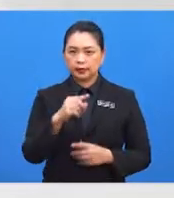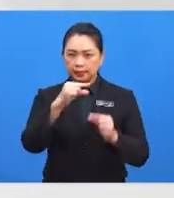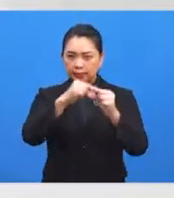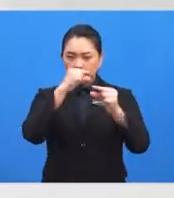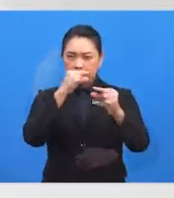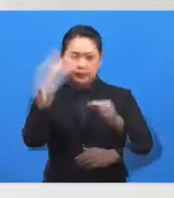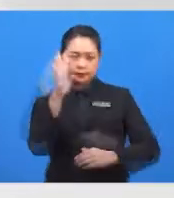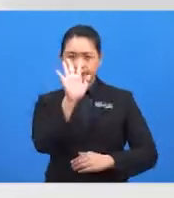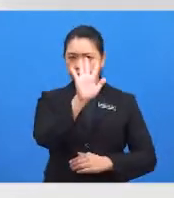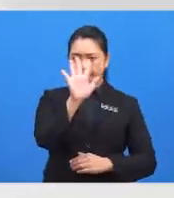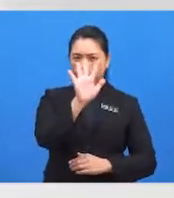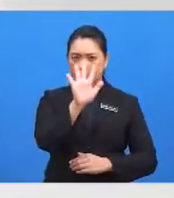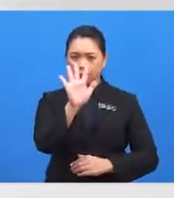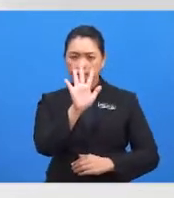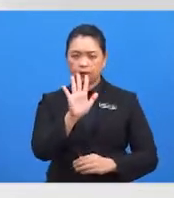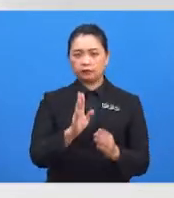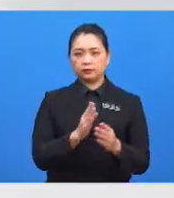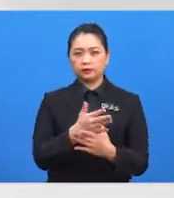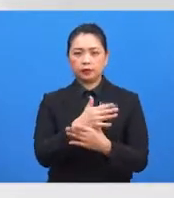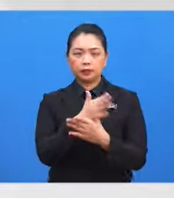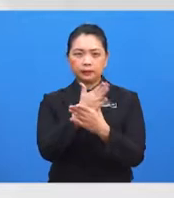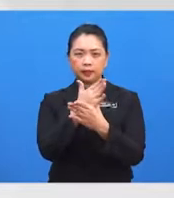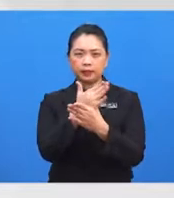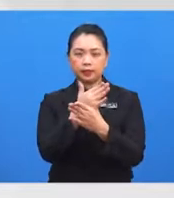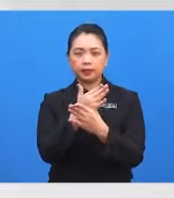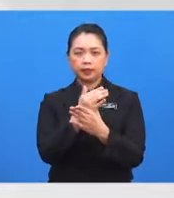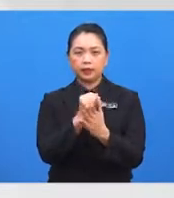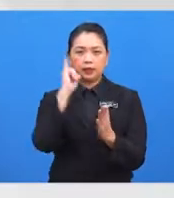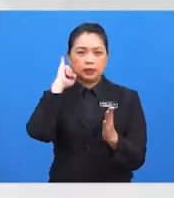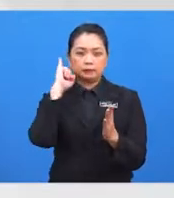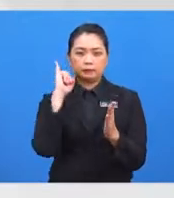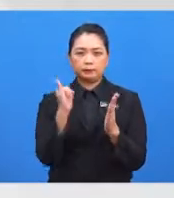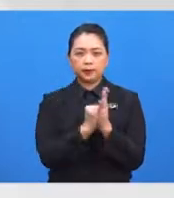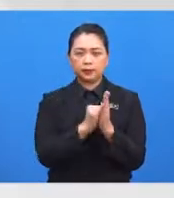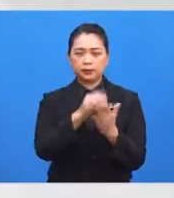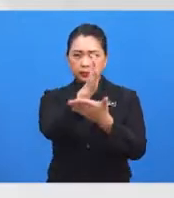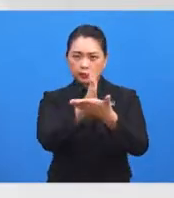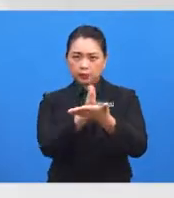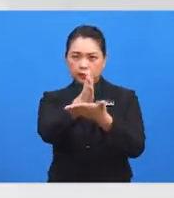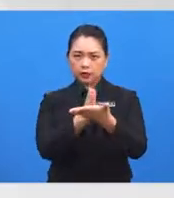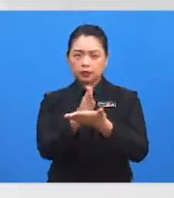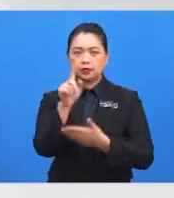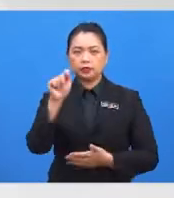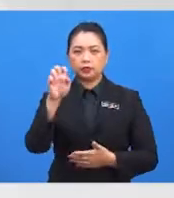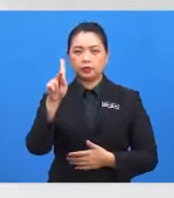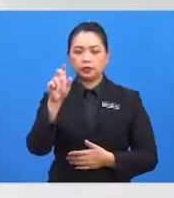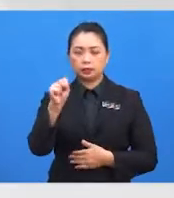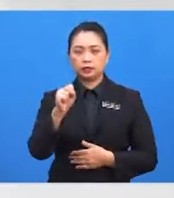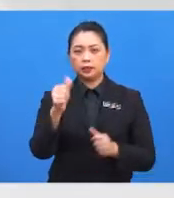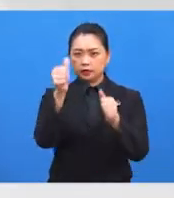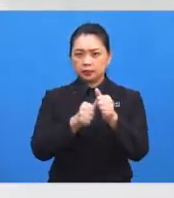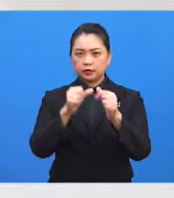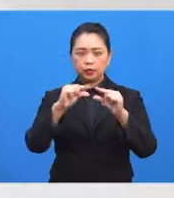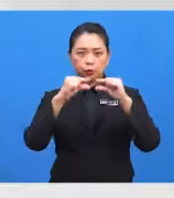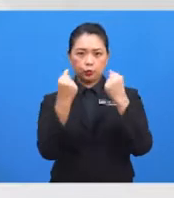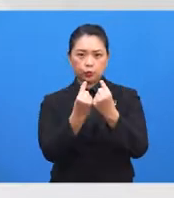bayangan yang membahagikan setiap image di tengah-tengah teks. Setiap kumpulan juga disusun